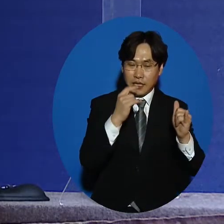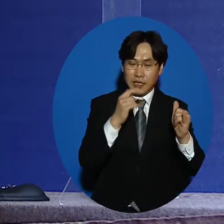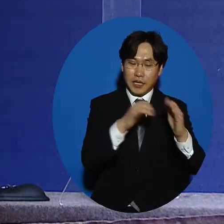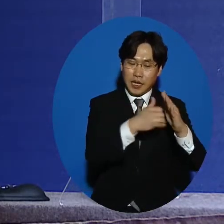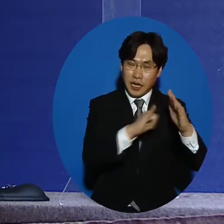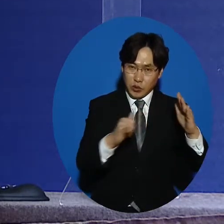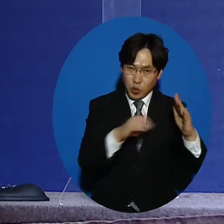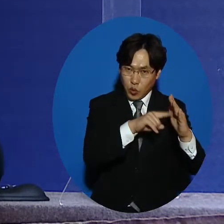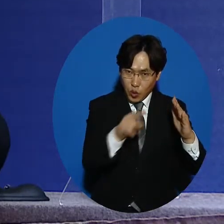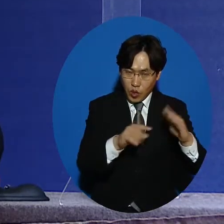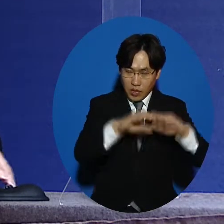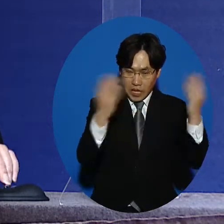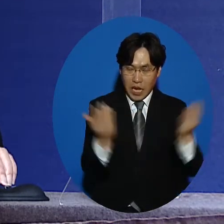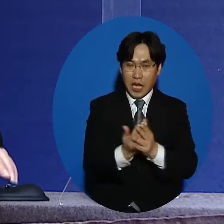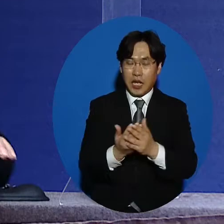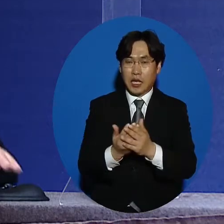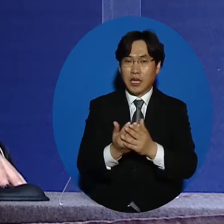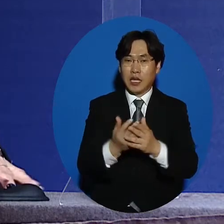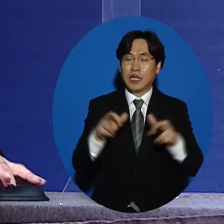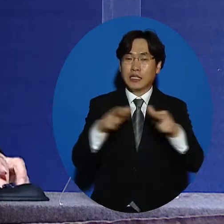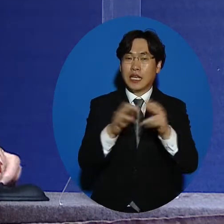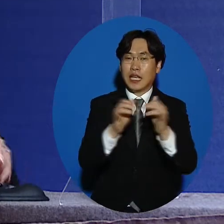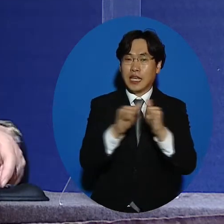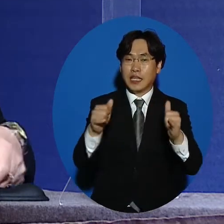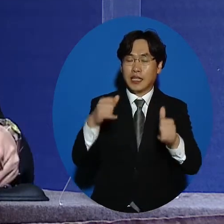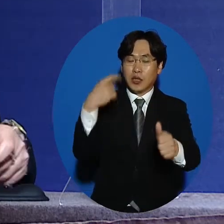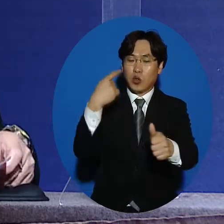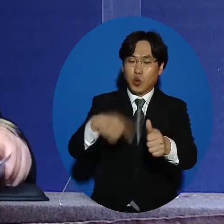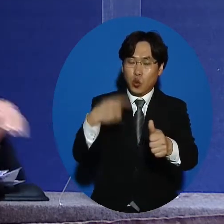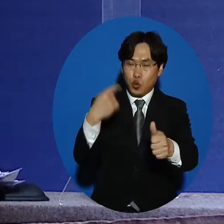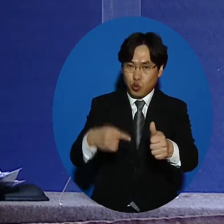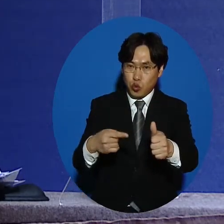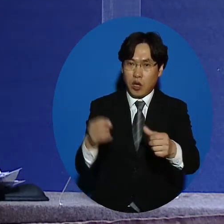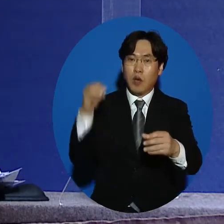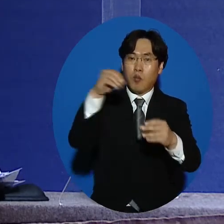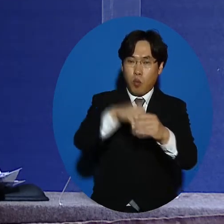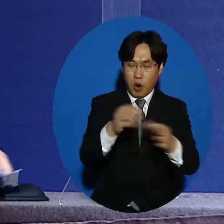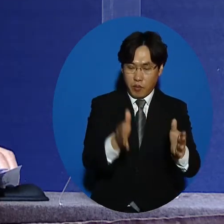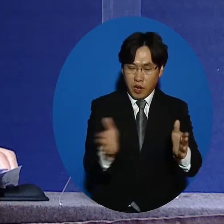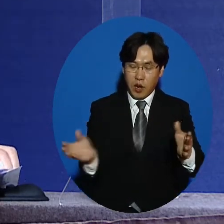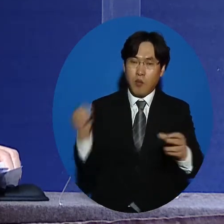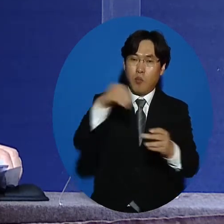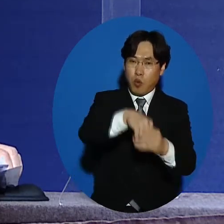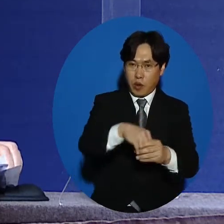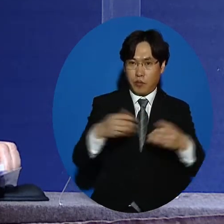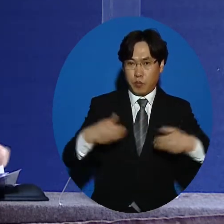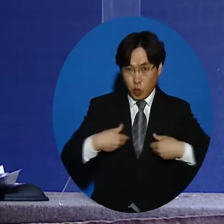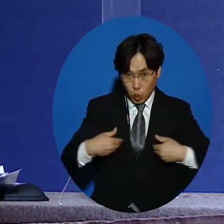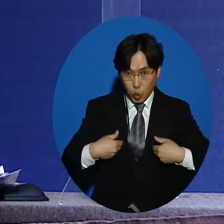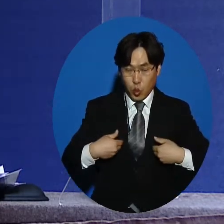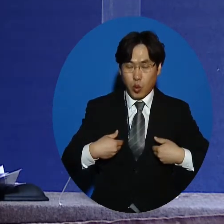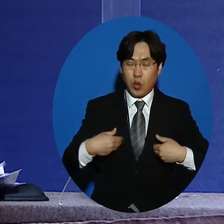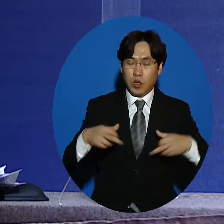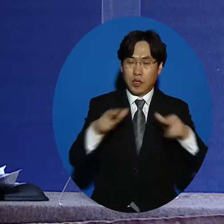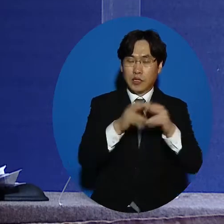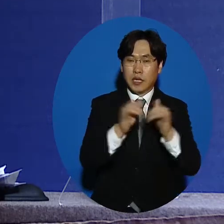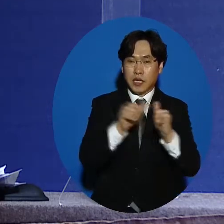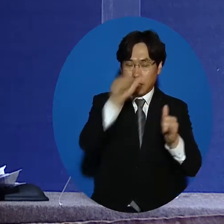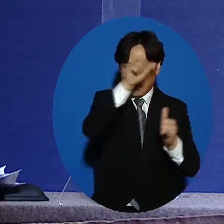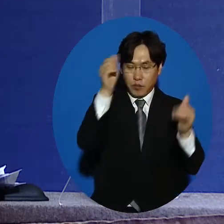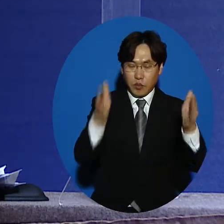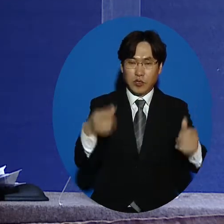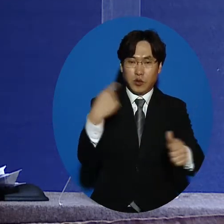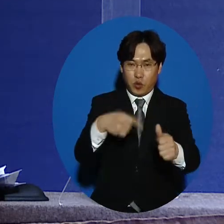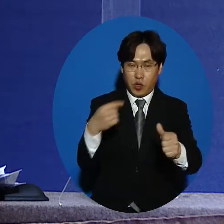부분도 이제 그 장애 교육의 대상의 어떤 범주의 포함, 평생교육 범주의 포함